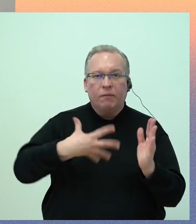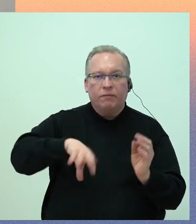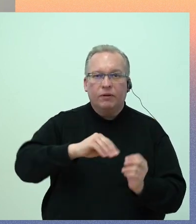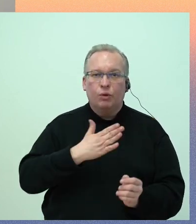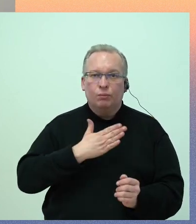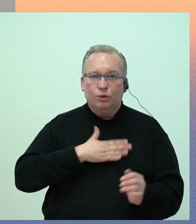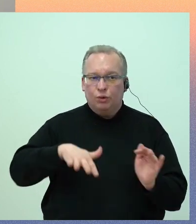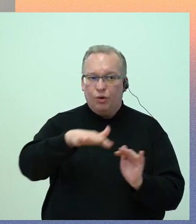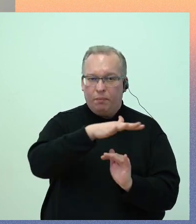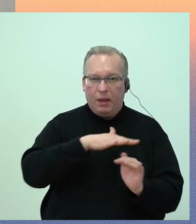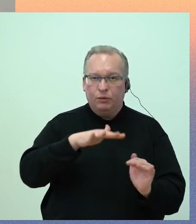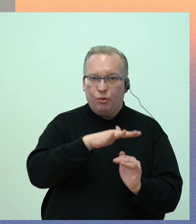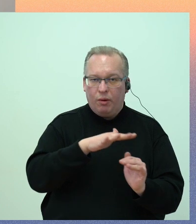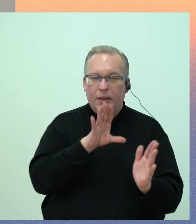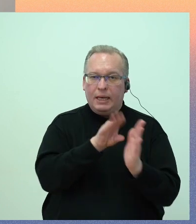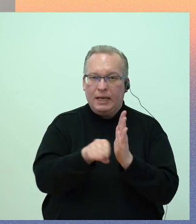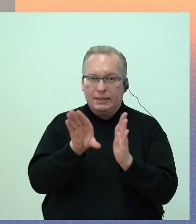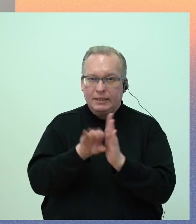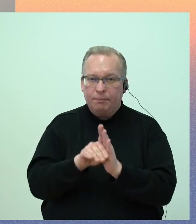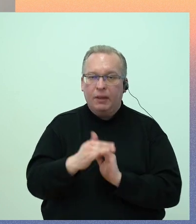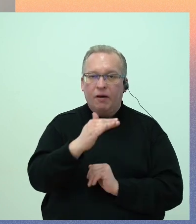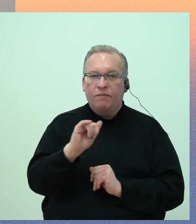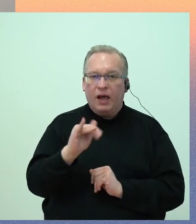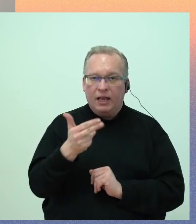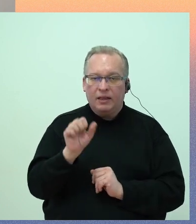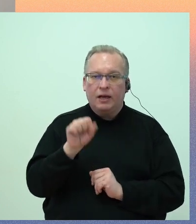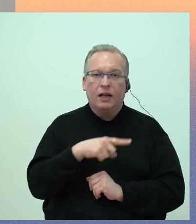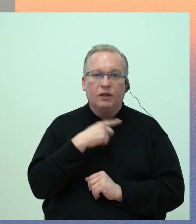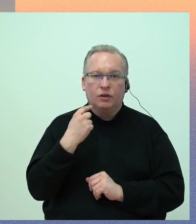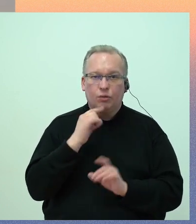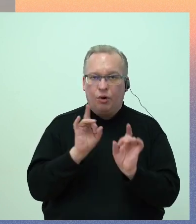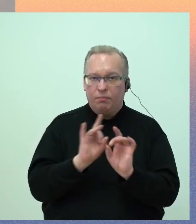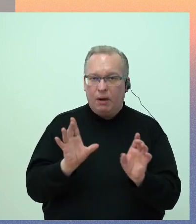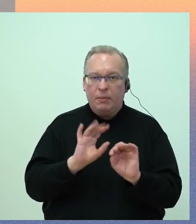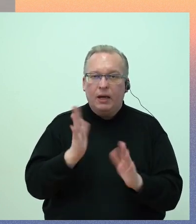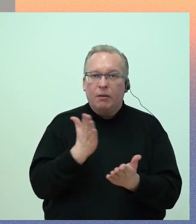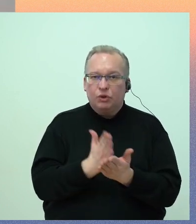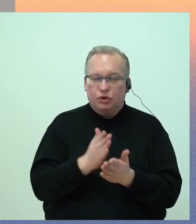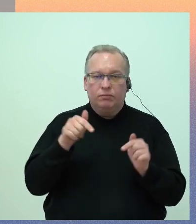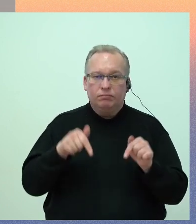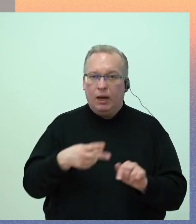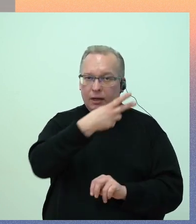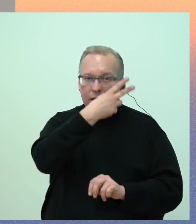mūsų bendruomenėse narėse. Be abejo, Faina gali daugiau apie tai papasakoti, kaip yra Lietuvoje.